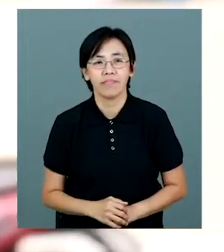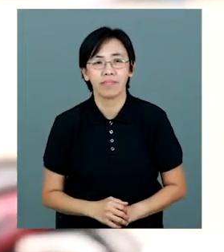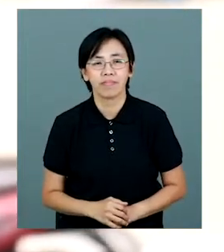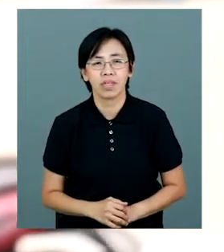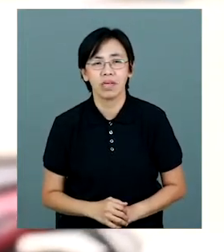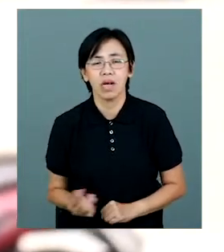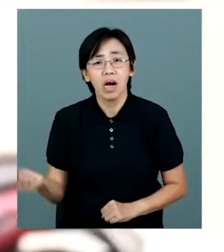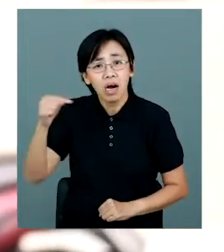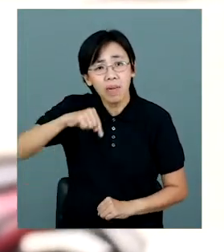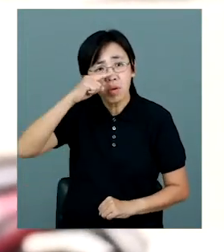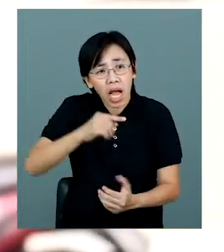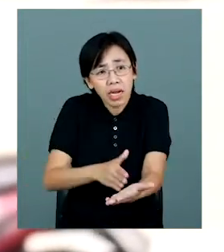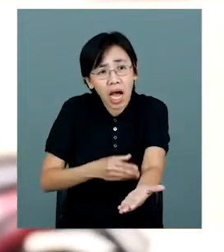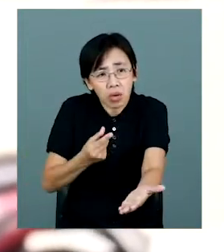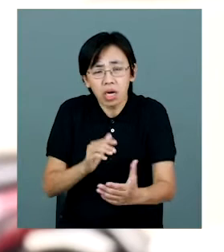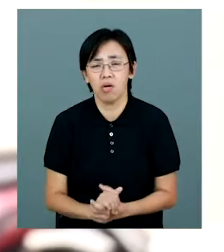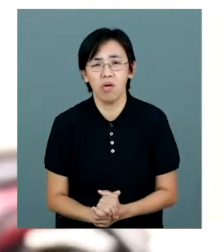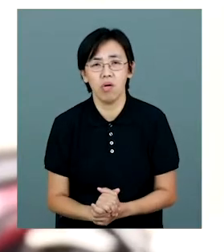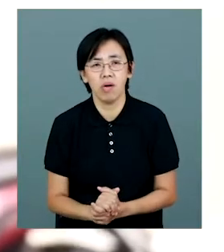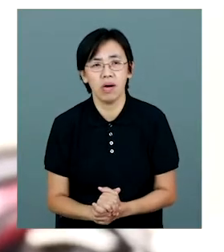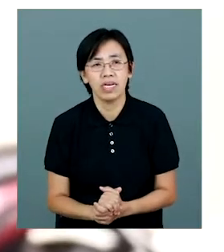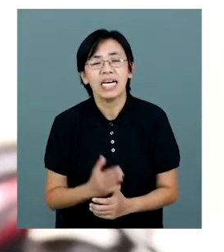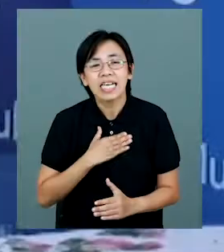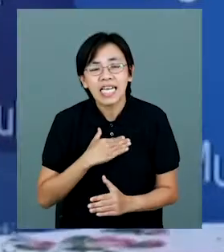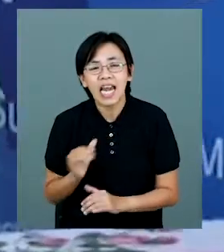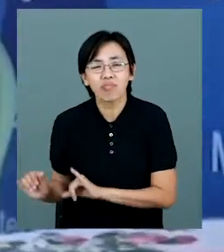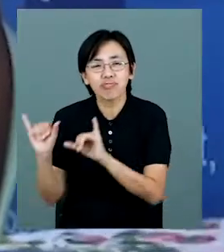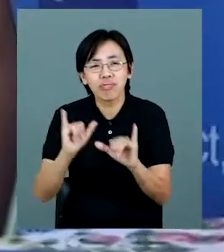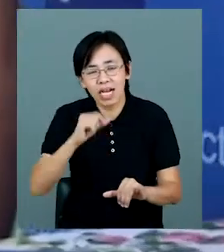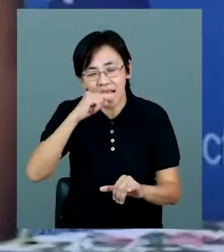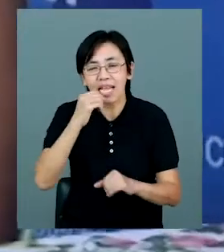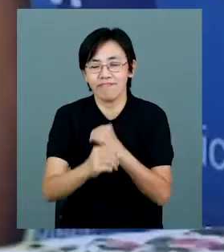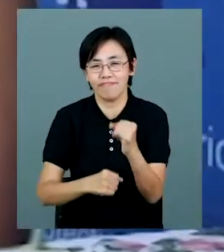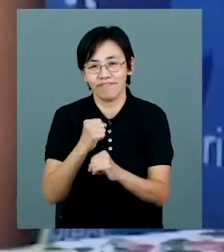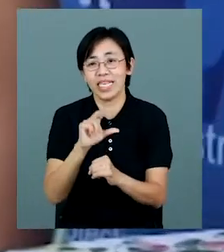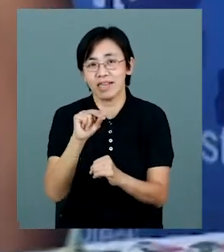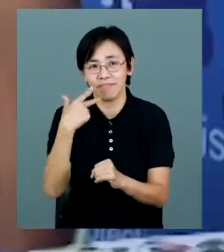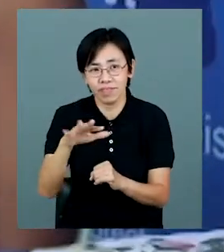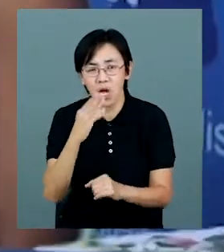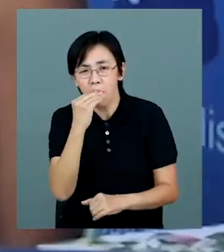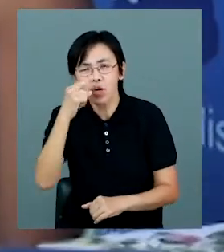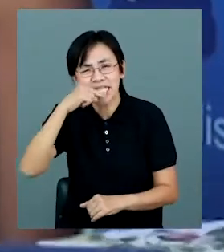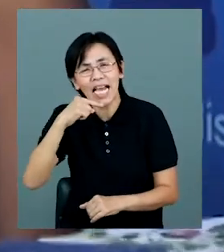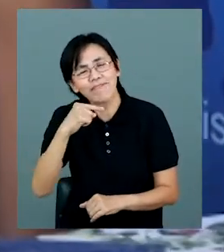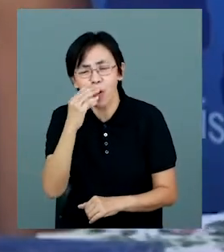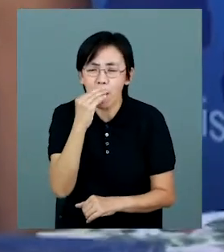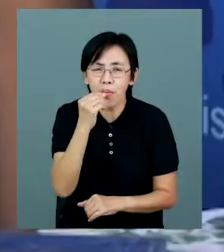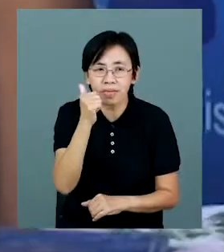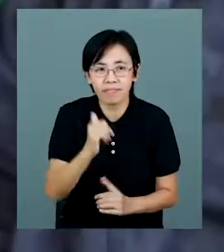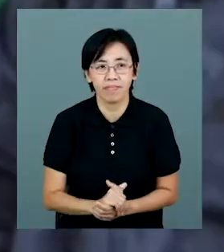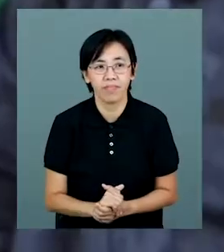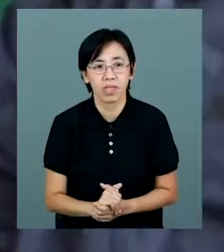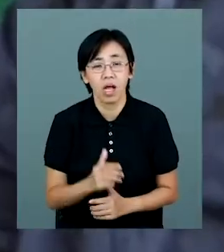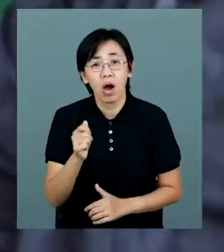แล้วมาเต็งมามาอยู่ไทยนานขนาดไหนแล้วครับ ก็ช่างคิวก็30ปีแล้วค่ะ นะก็เลยพูดไทยพอได้อยู ่ ม